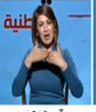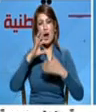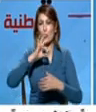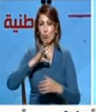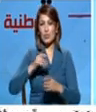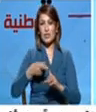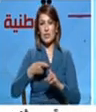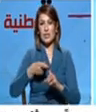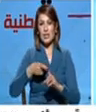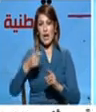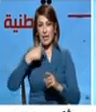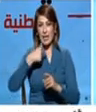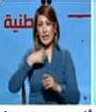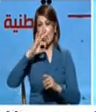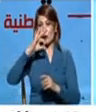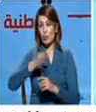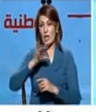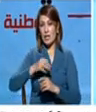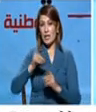انه اه